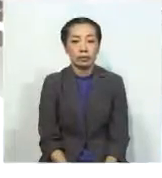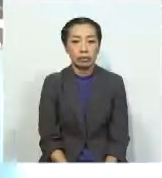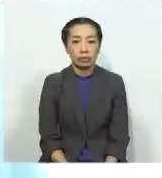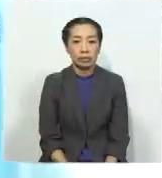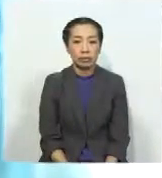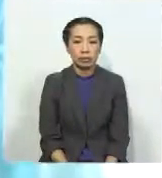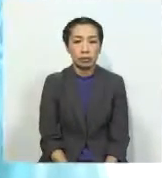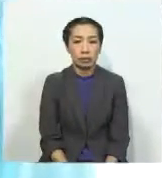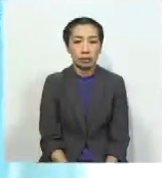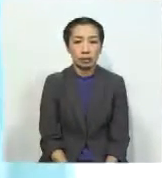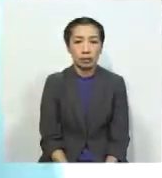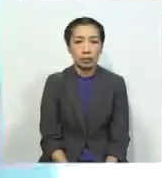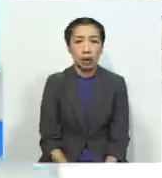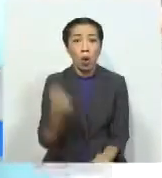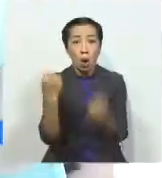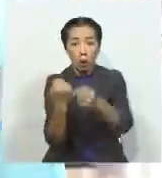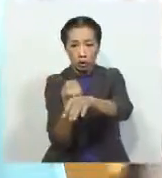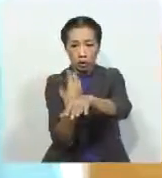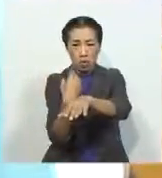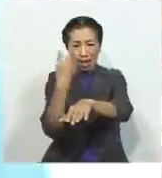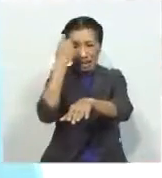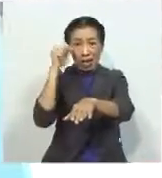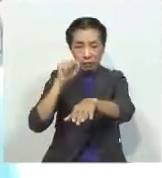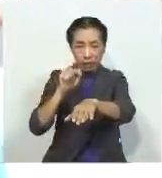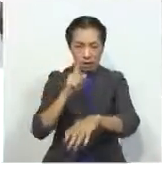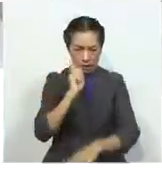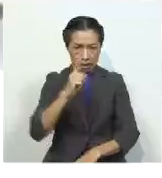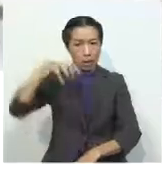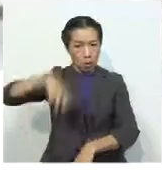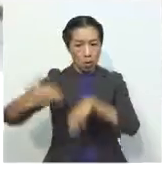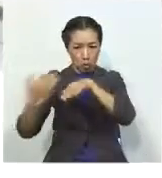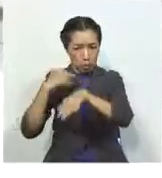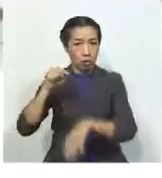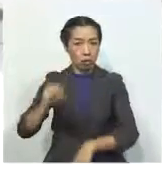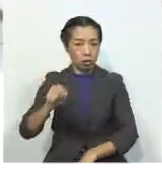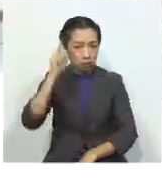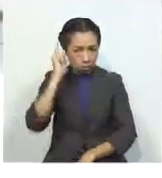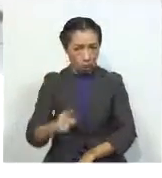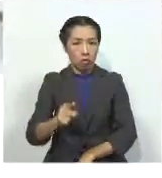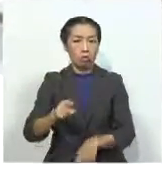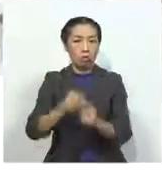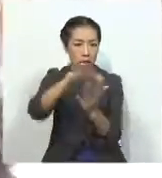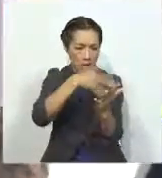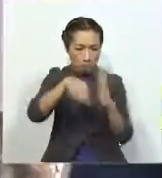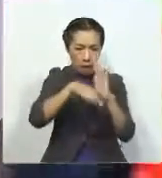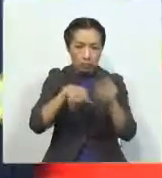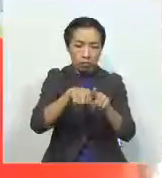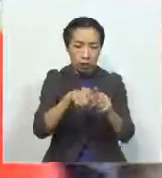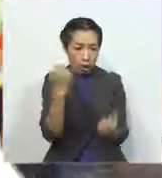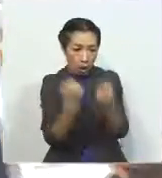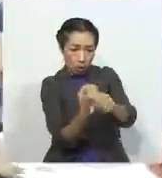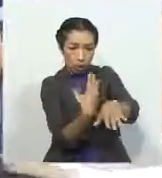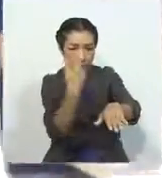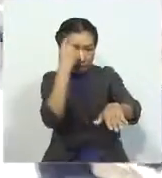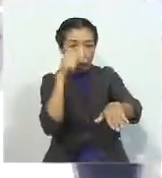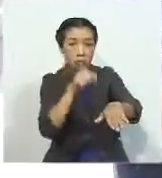ควันรถควันดำเนี่ยทางกรมการขนส่งทางบกเนี่ยก็ควรจะมีมาตรการที่